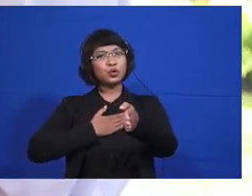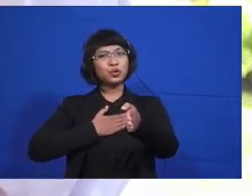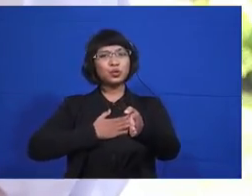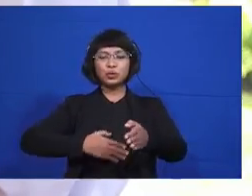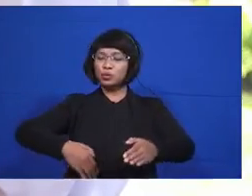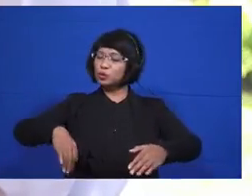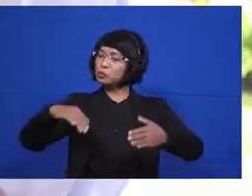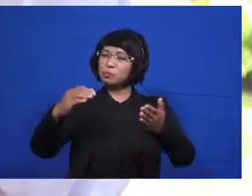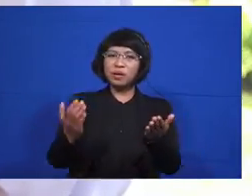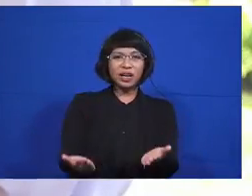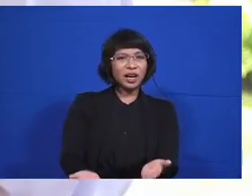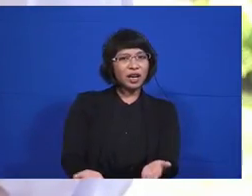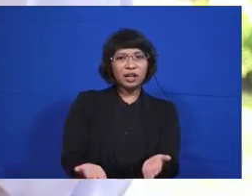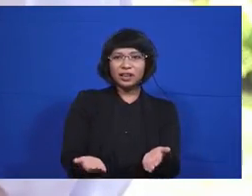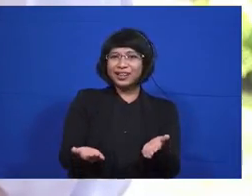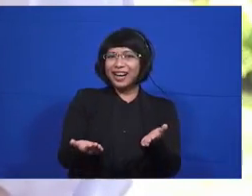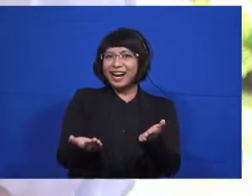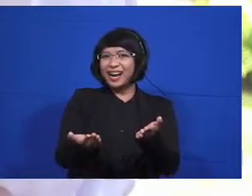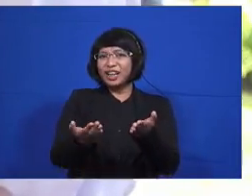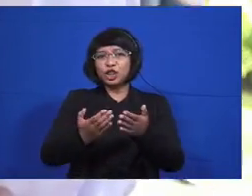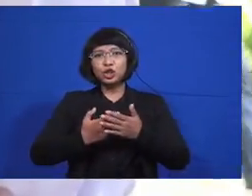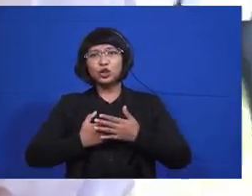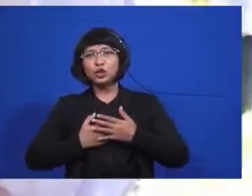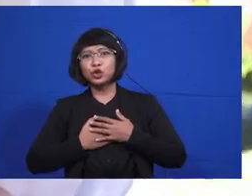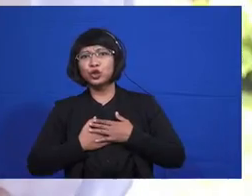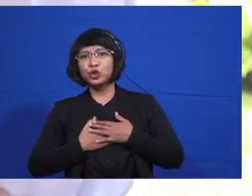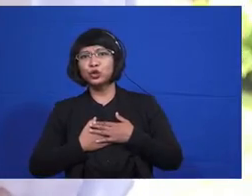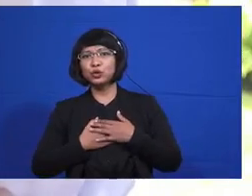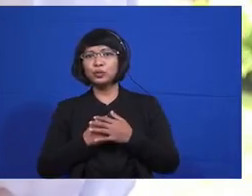mengangkatku kala ku